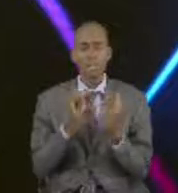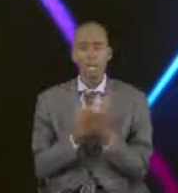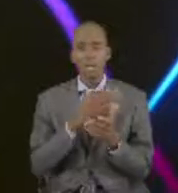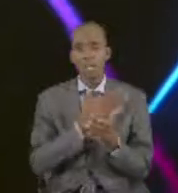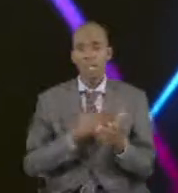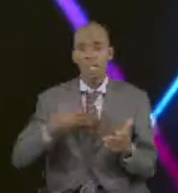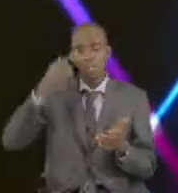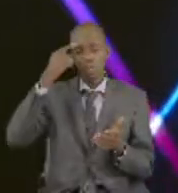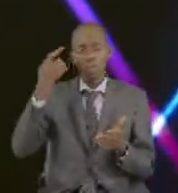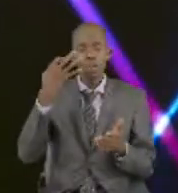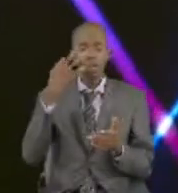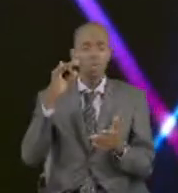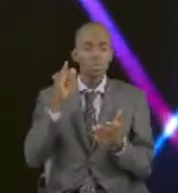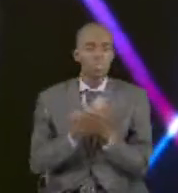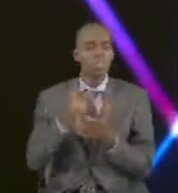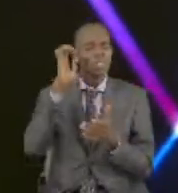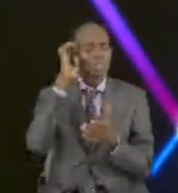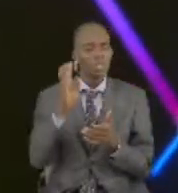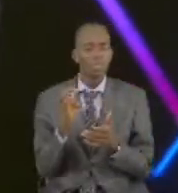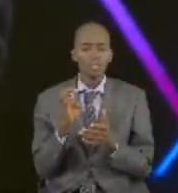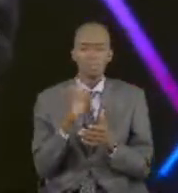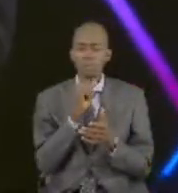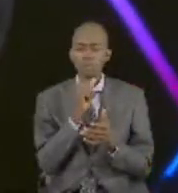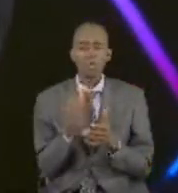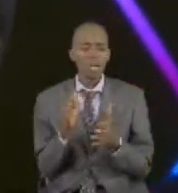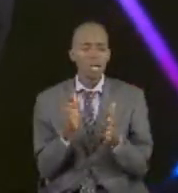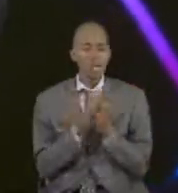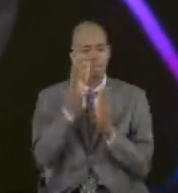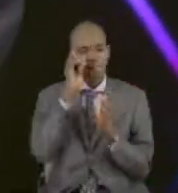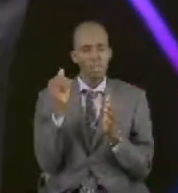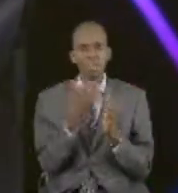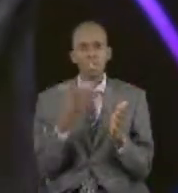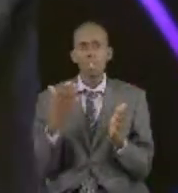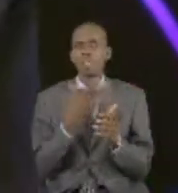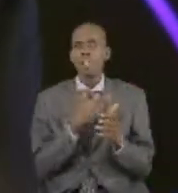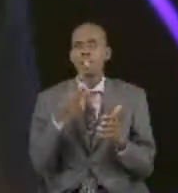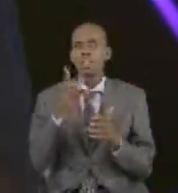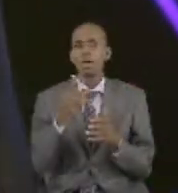ce point, ils ne s'inquiétaient de personne, car